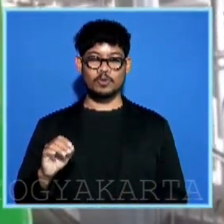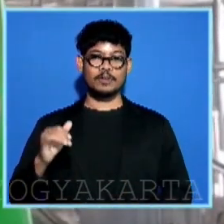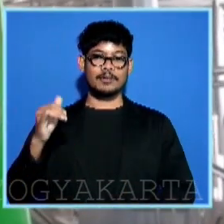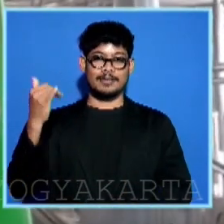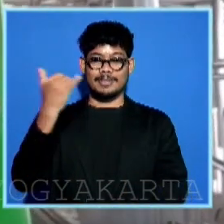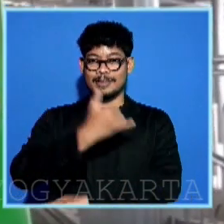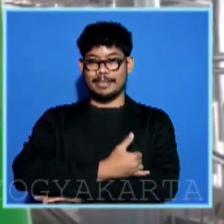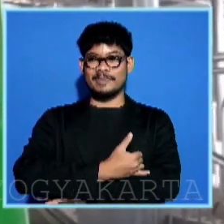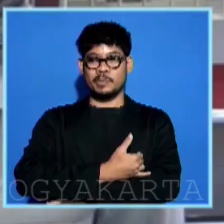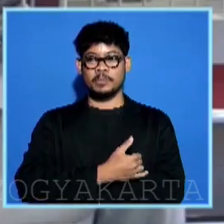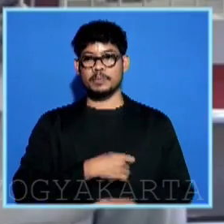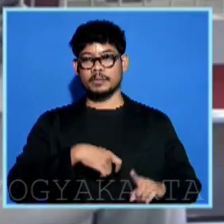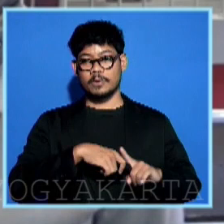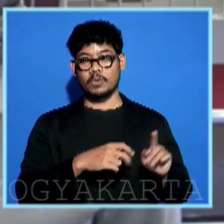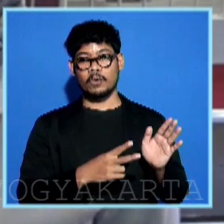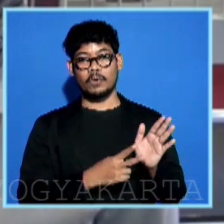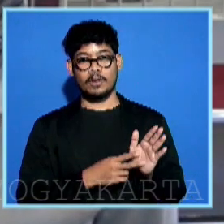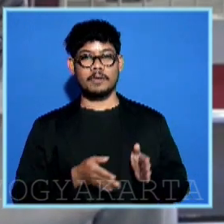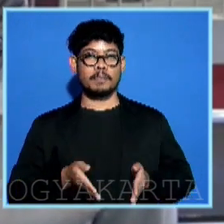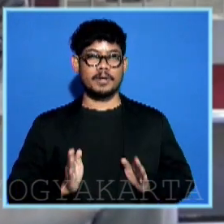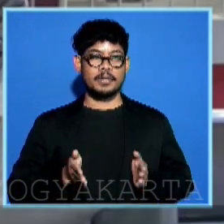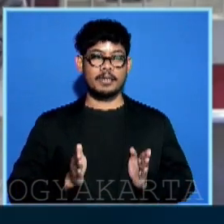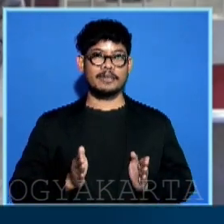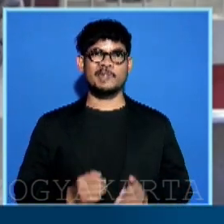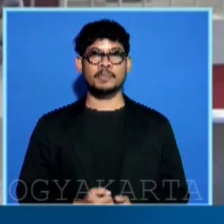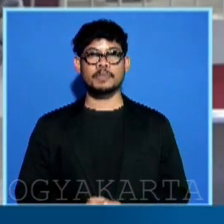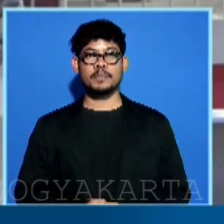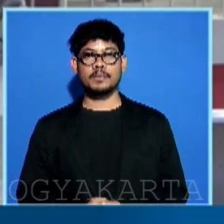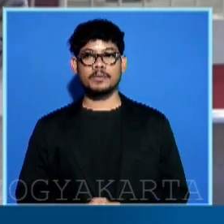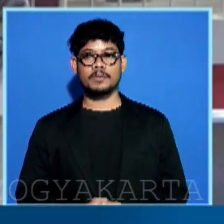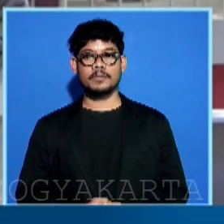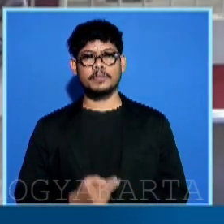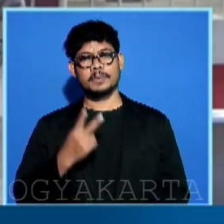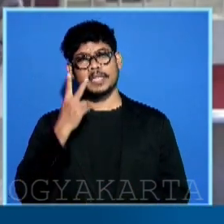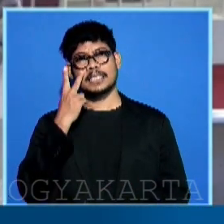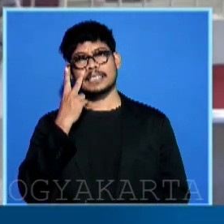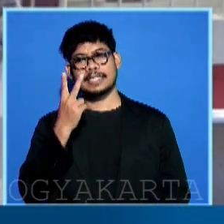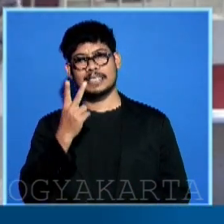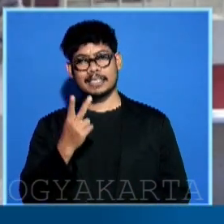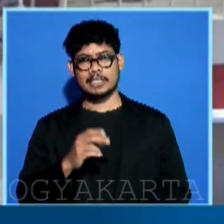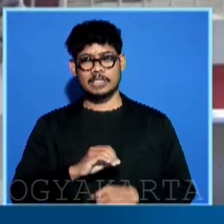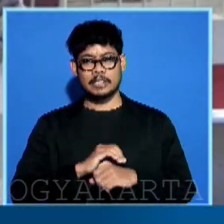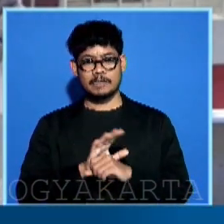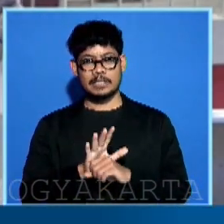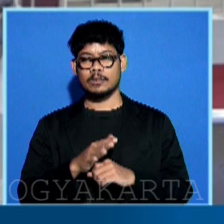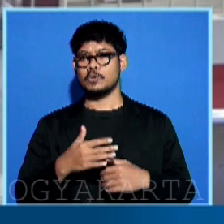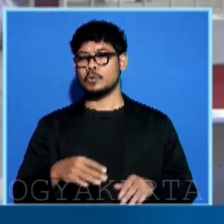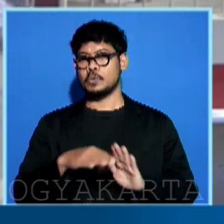kualau Medan kami melihat Memang e Masa covid sudah berlalu